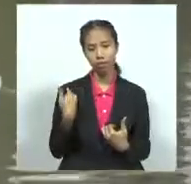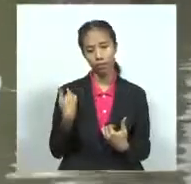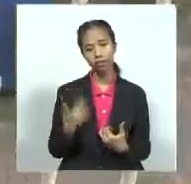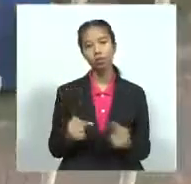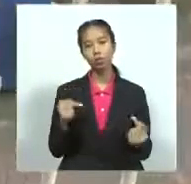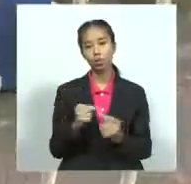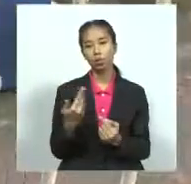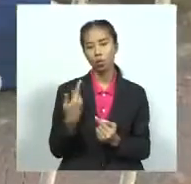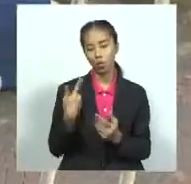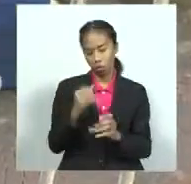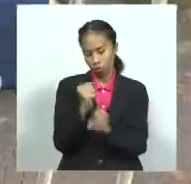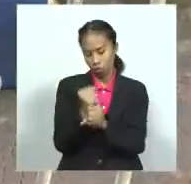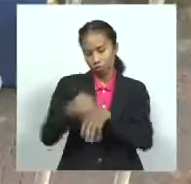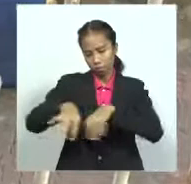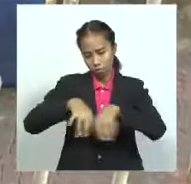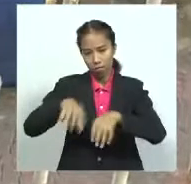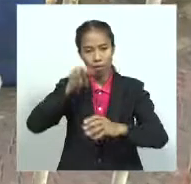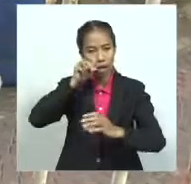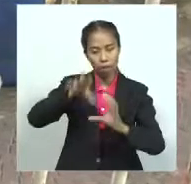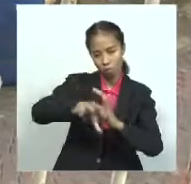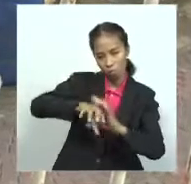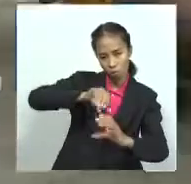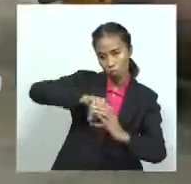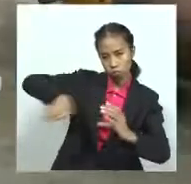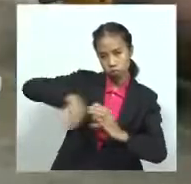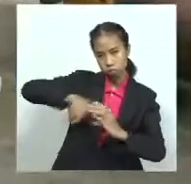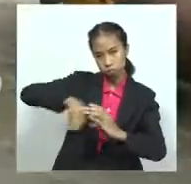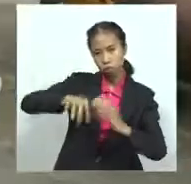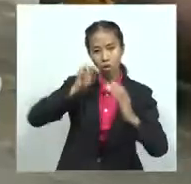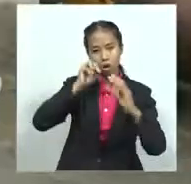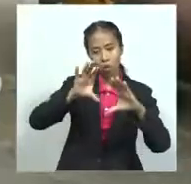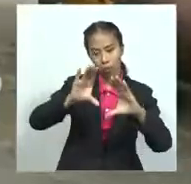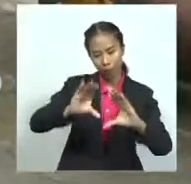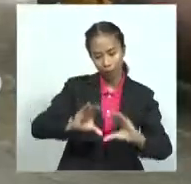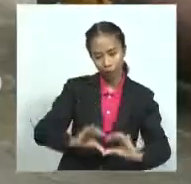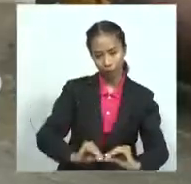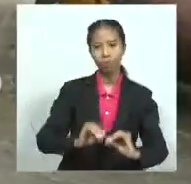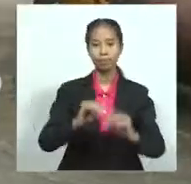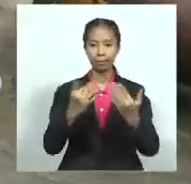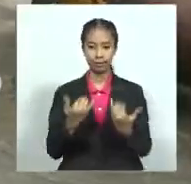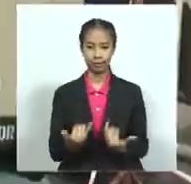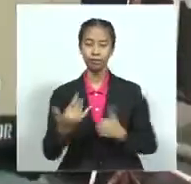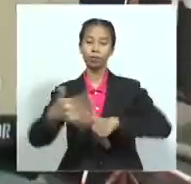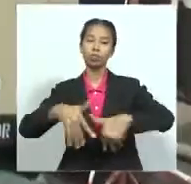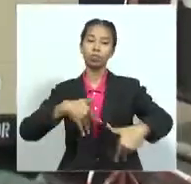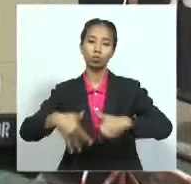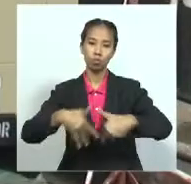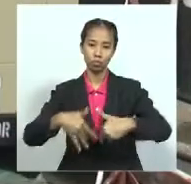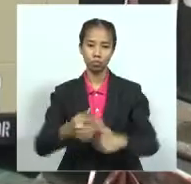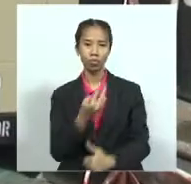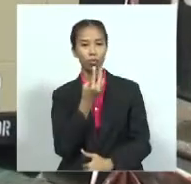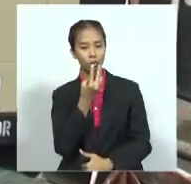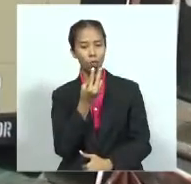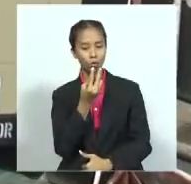ธรรมราชและชลประทานได้เร่งสูบน้ำให้น้ำลดลงโดยเร็วค่ะขณะเดียวกันประชาชนที่สถานการณ์เริ่มเข้